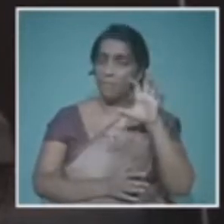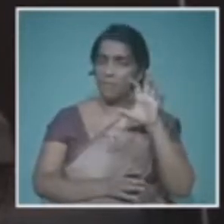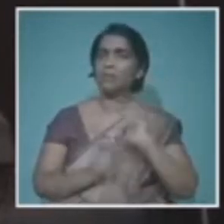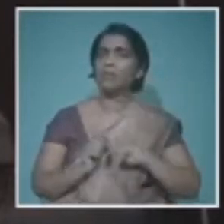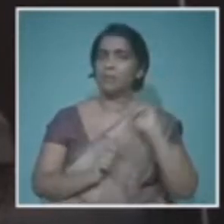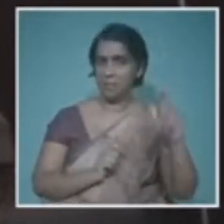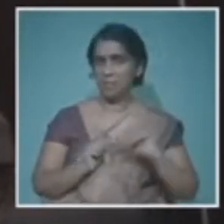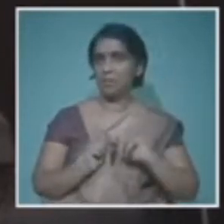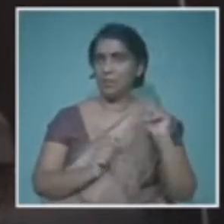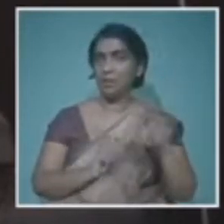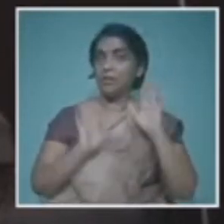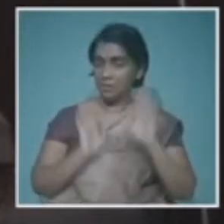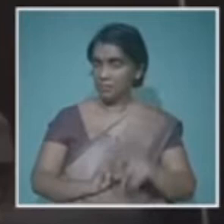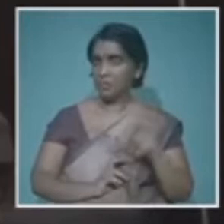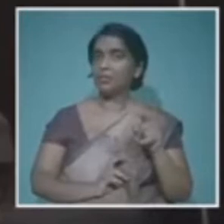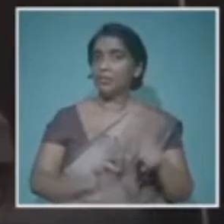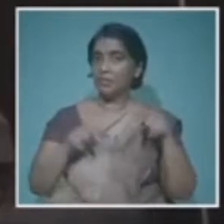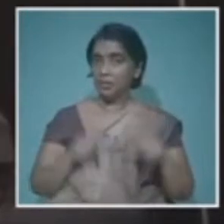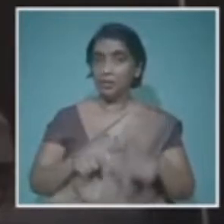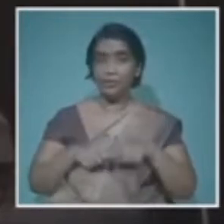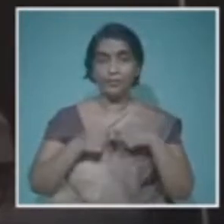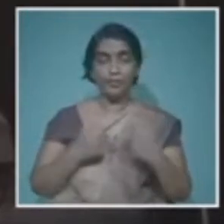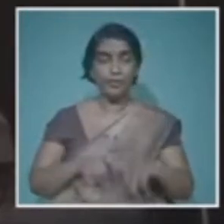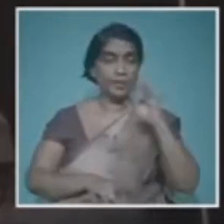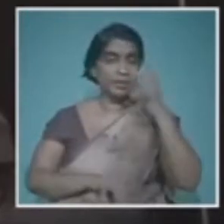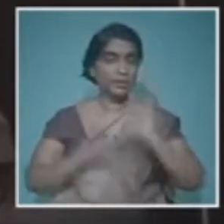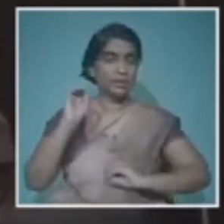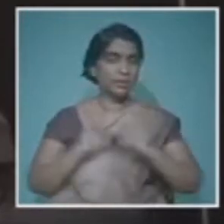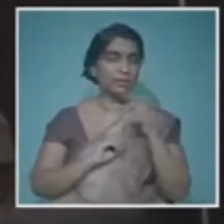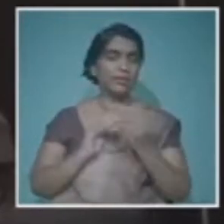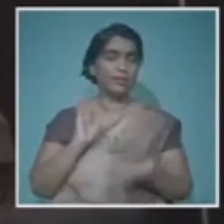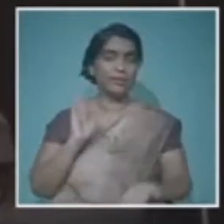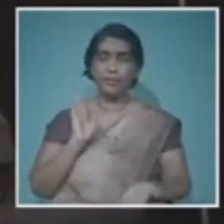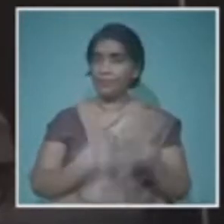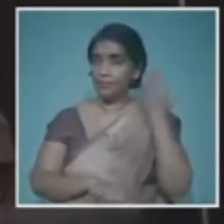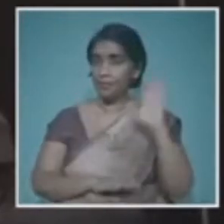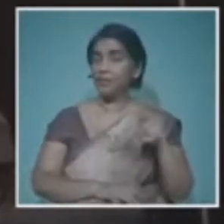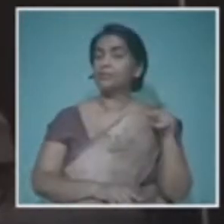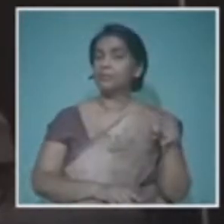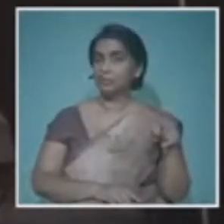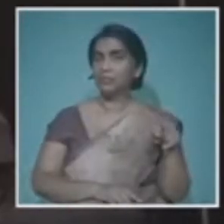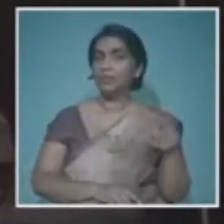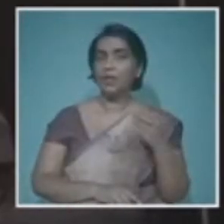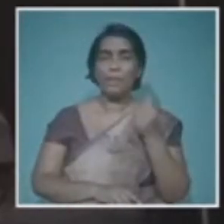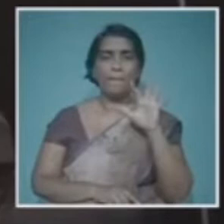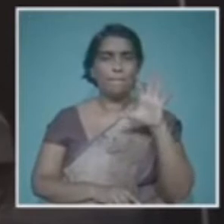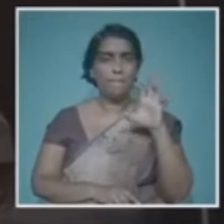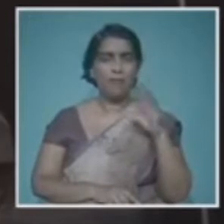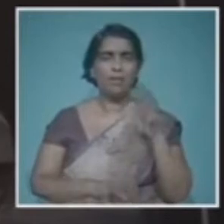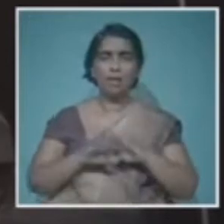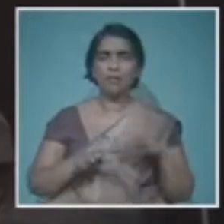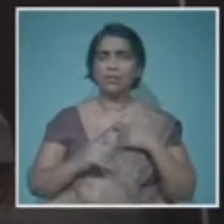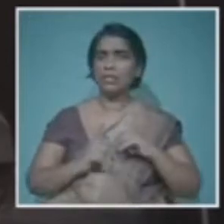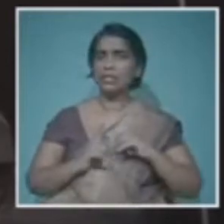තමයි තිබුණේ. හැබැයි දැන් මේ උද්ධමනය 100%ක් වගේ ප්‍රමාණයක් ගිහිල්ලා තියෙනකොට රුපියල් 5000කින් ශිෂ්‍යයෙකුට